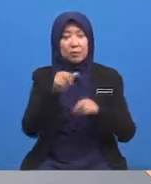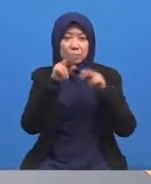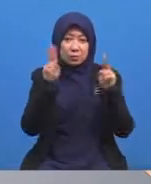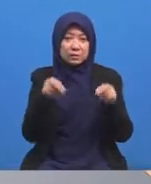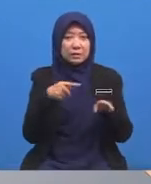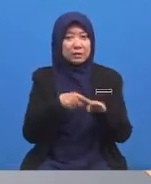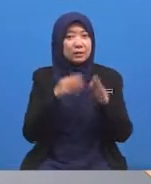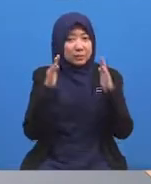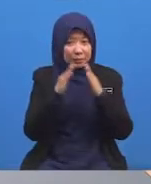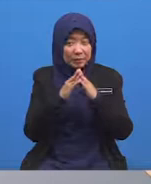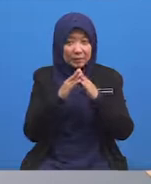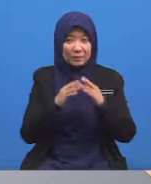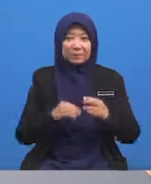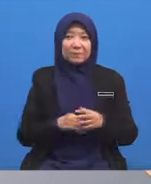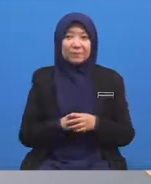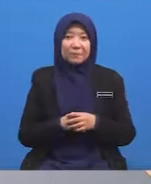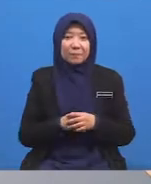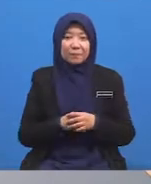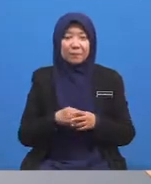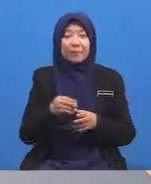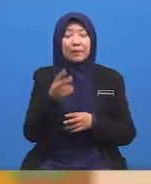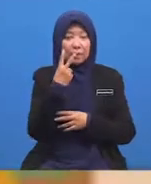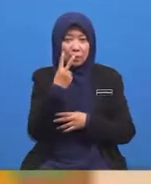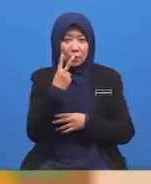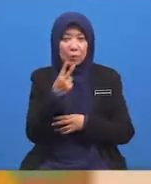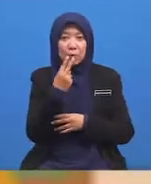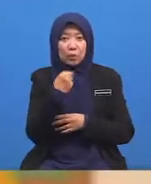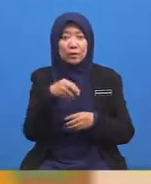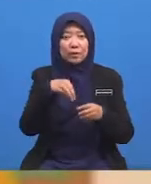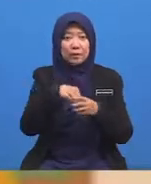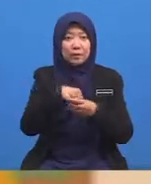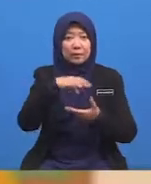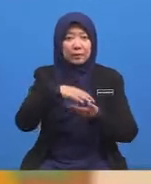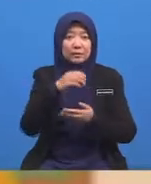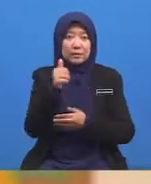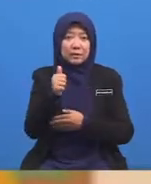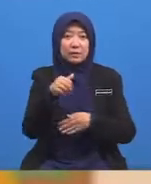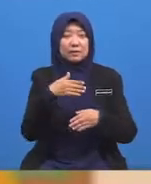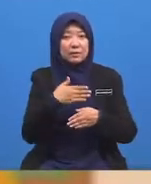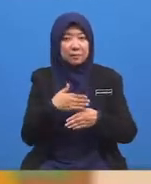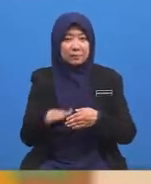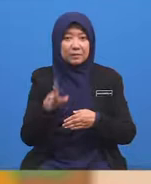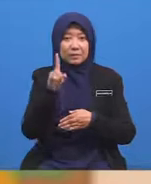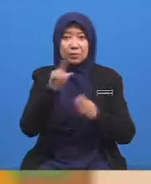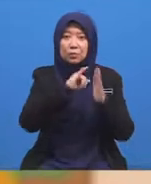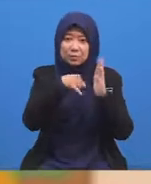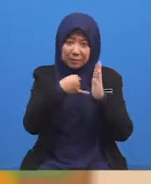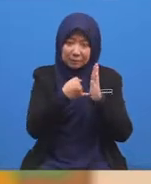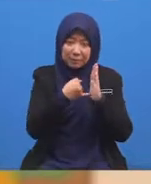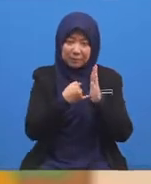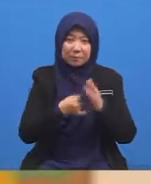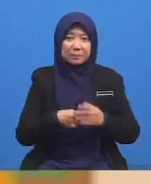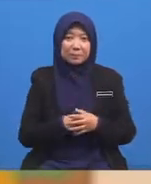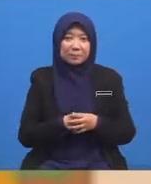Cuba kamu uji persoalan ini di rumah. Perhatikan kehadiran gula di dalam bekas A